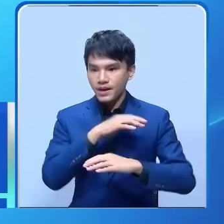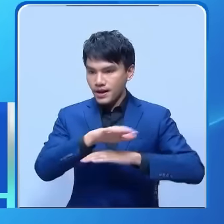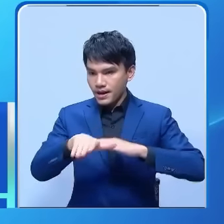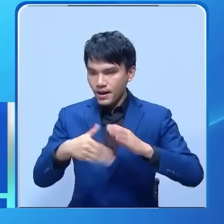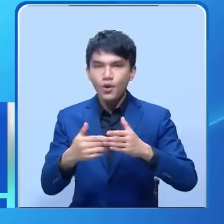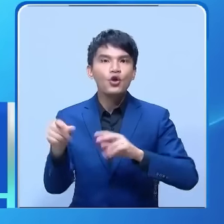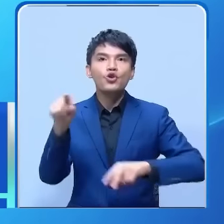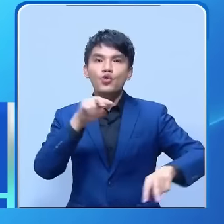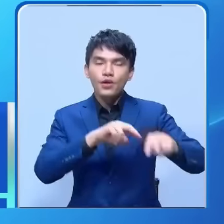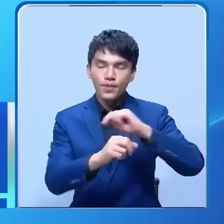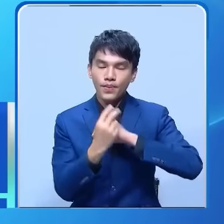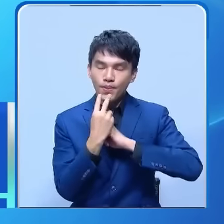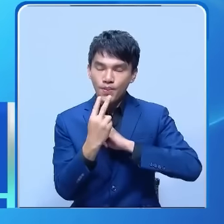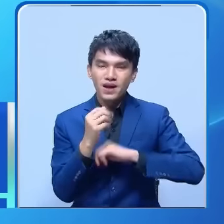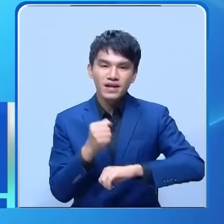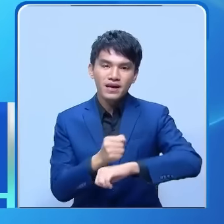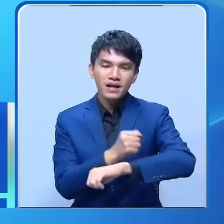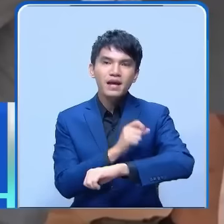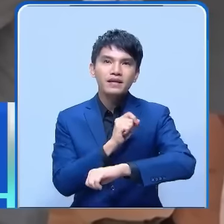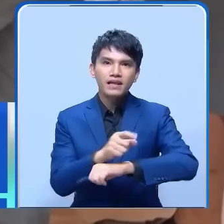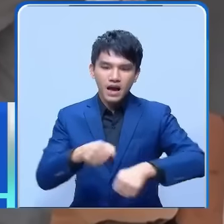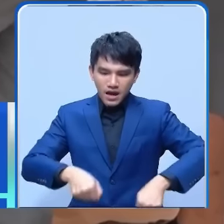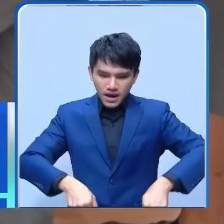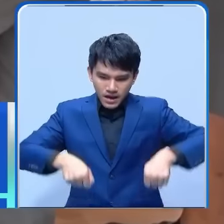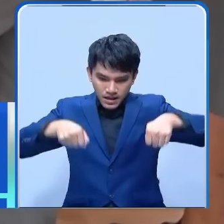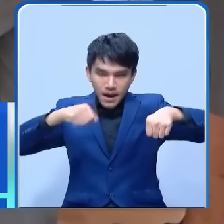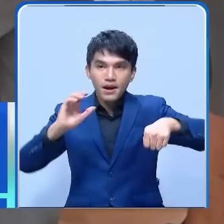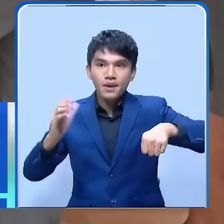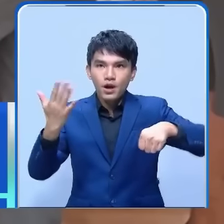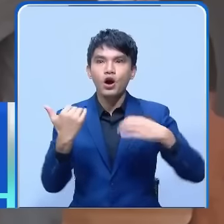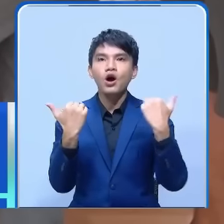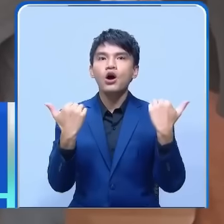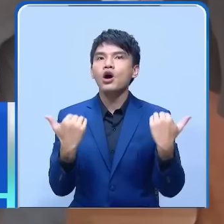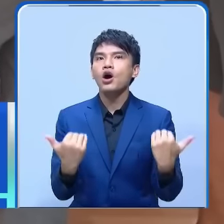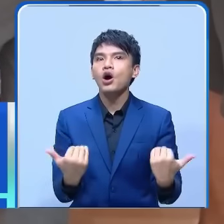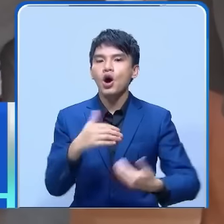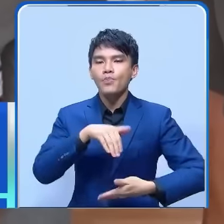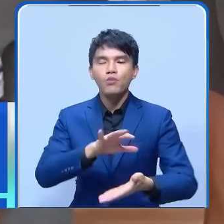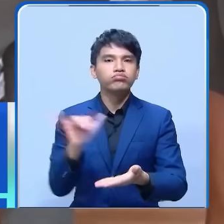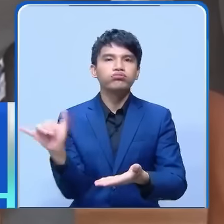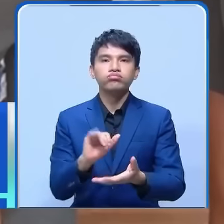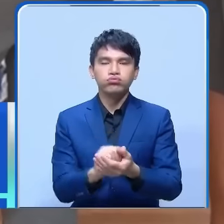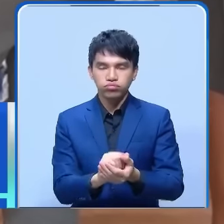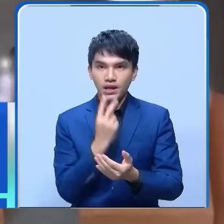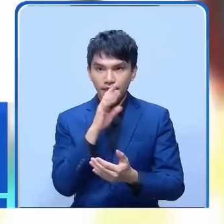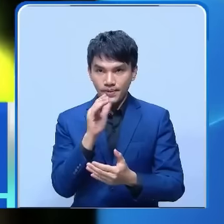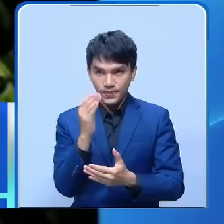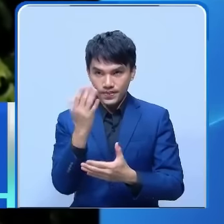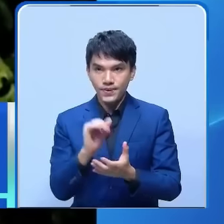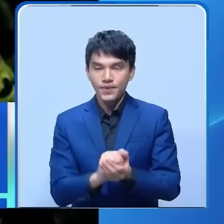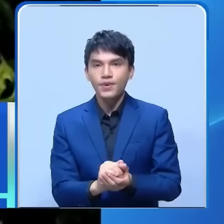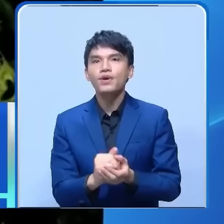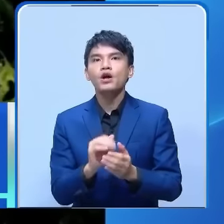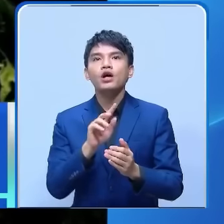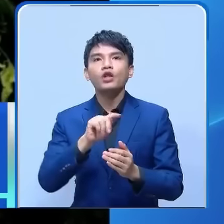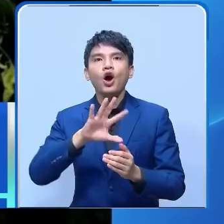ว่านายธนาว่าจ้างให้มาช่วยขนกระสอบขึ้นรถยังไม่ทันขนเลยเจ้าหน้าที่มาเจอซะก่อนเจ้าหน้าที่ตช